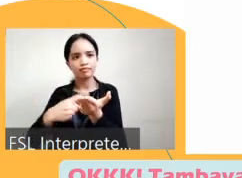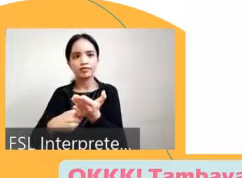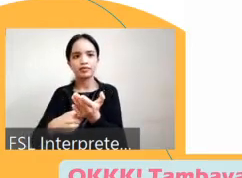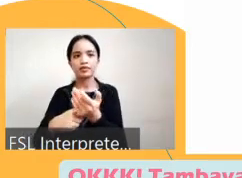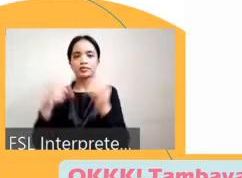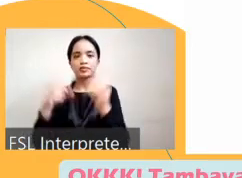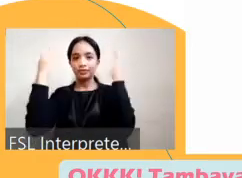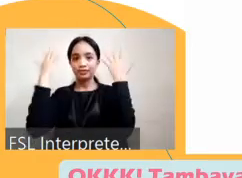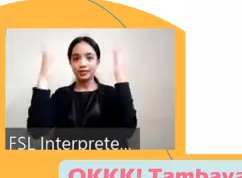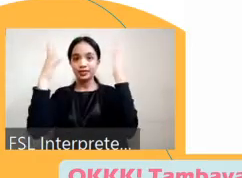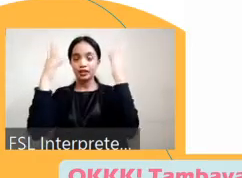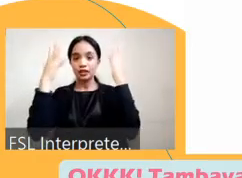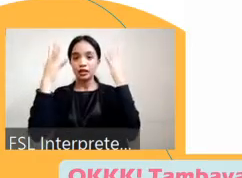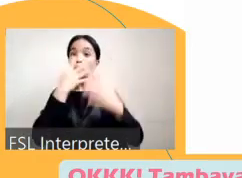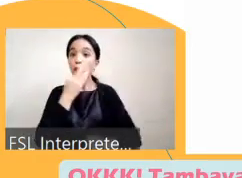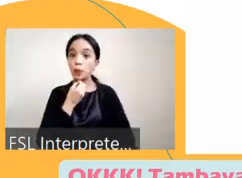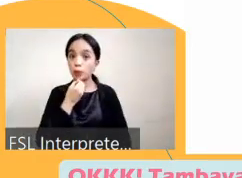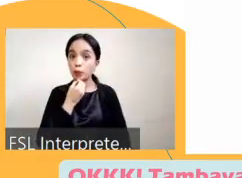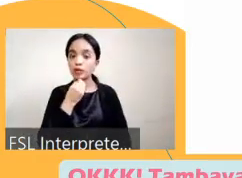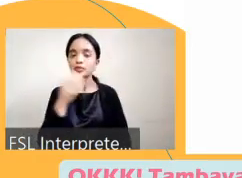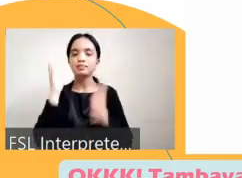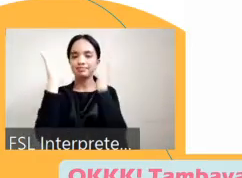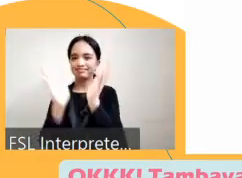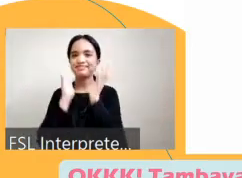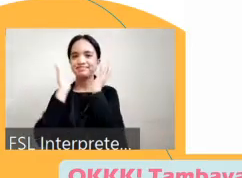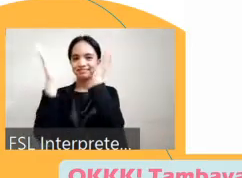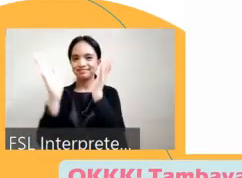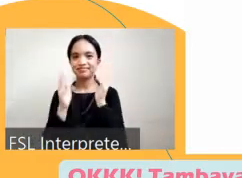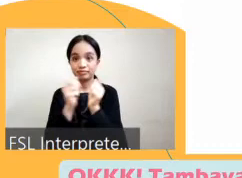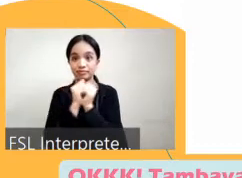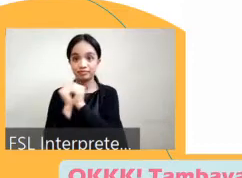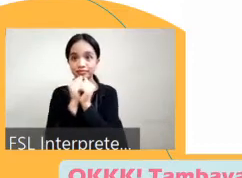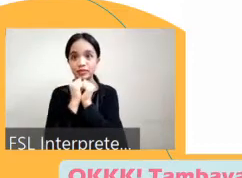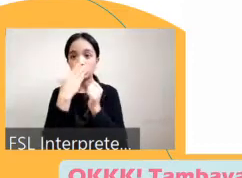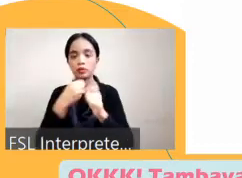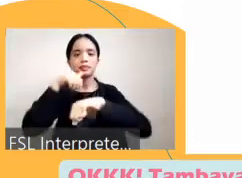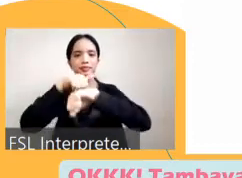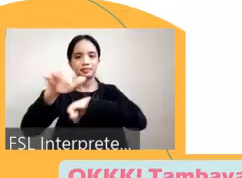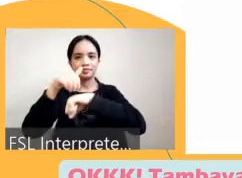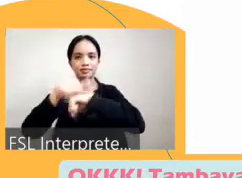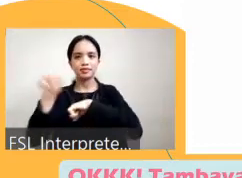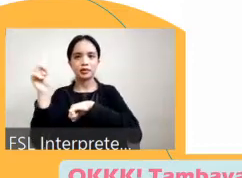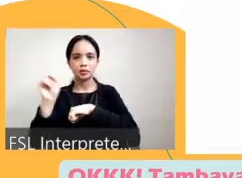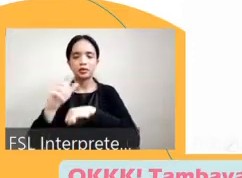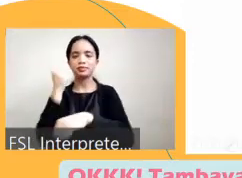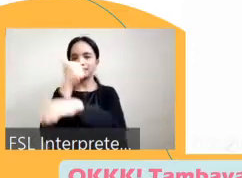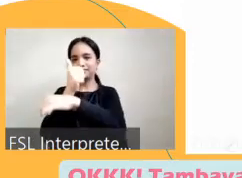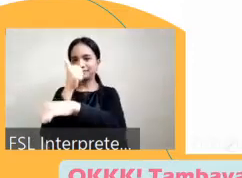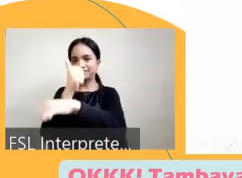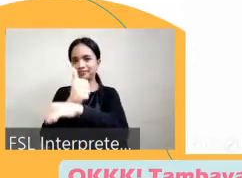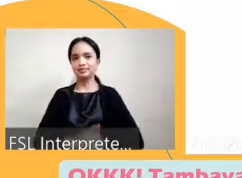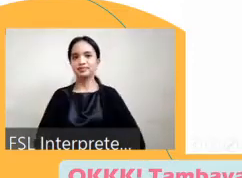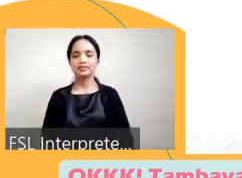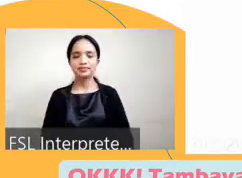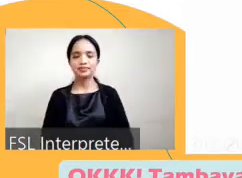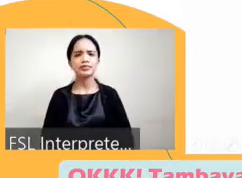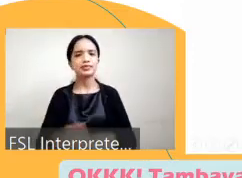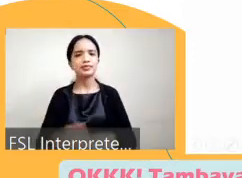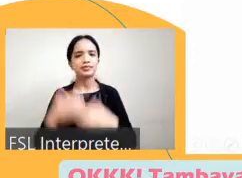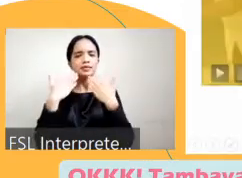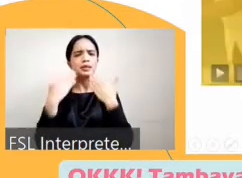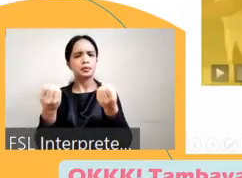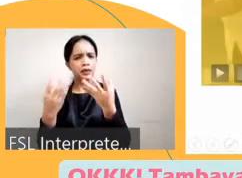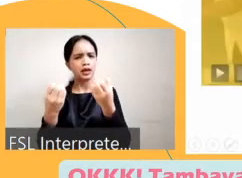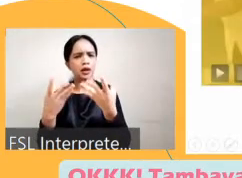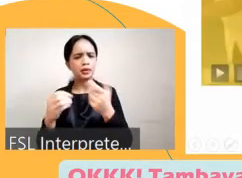muna natin ang mga katambayers natin na nagpadala ng kanilang mga takdang aralin. Ayan. Sa dami po na nagpasa, ito